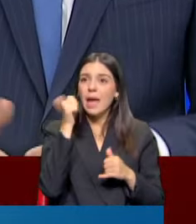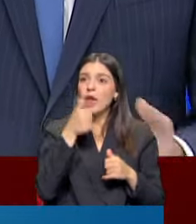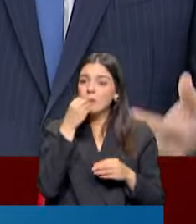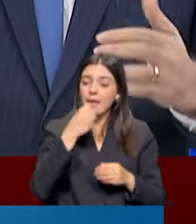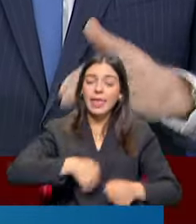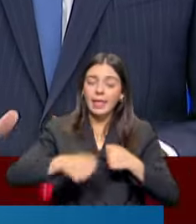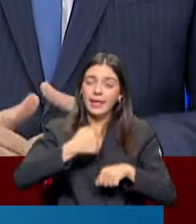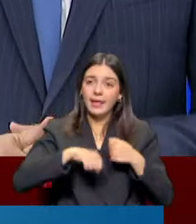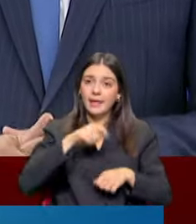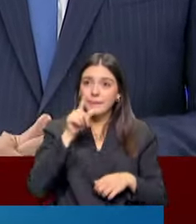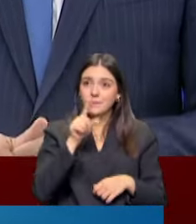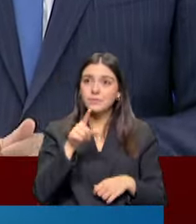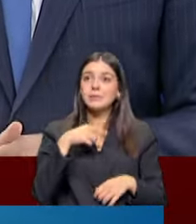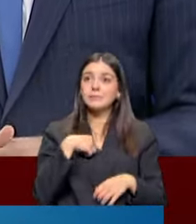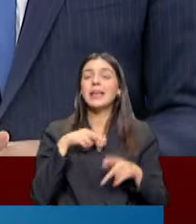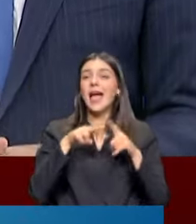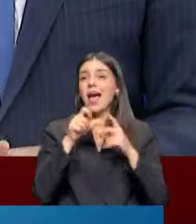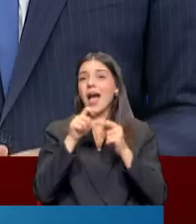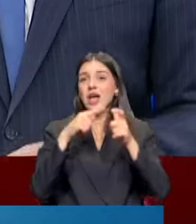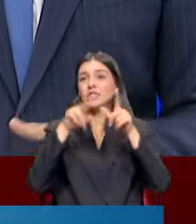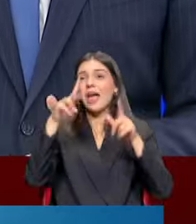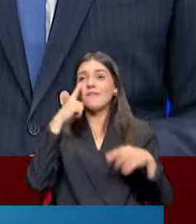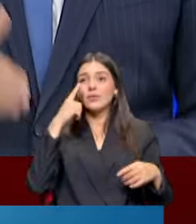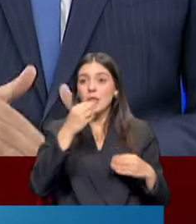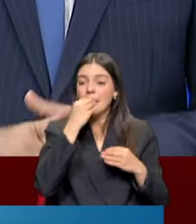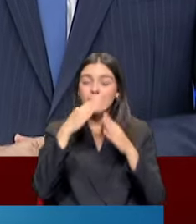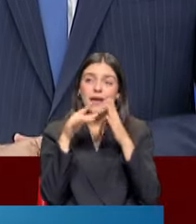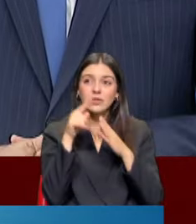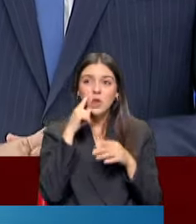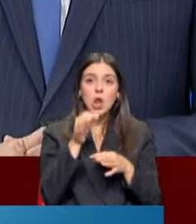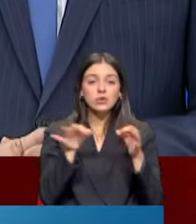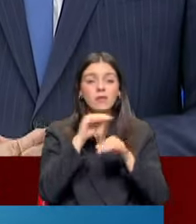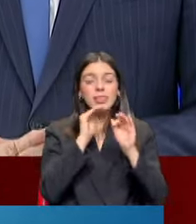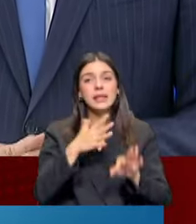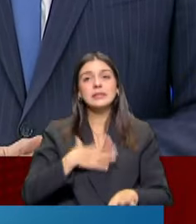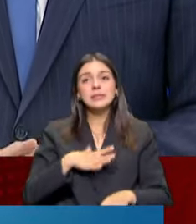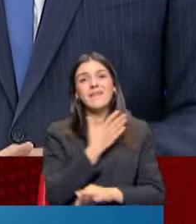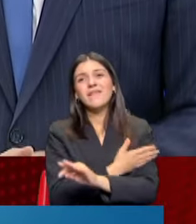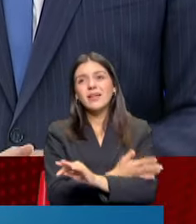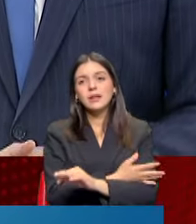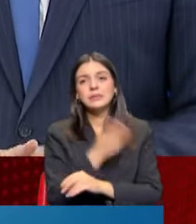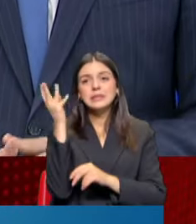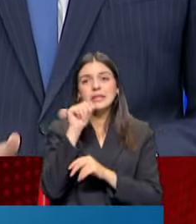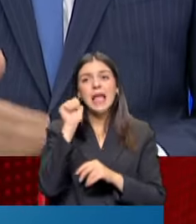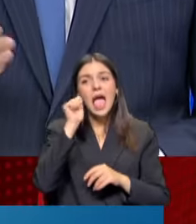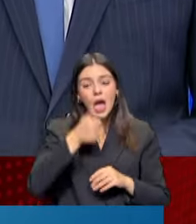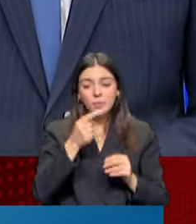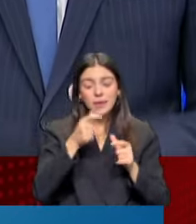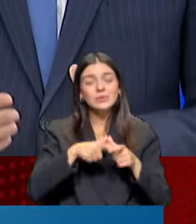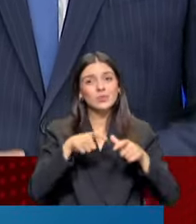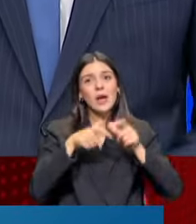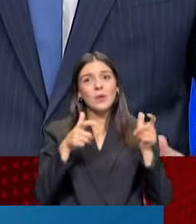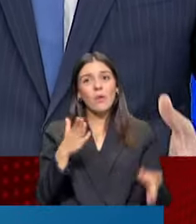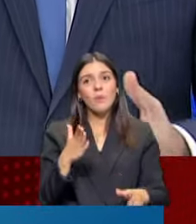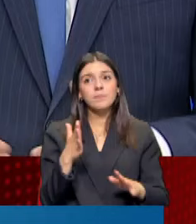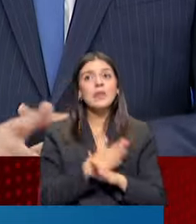gün. Aşevlerimizden ihtiyaç sahipleri çok destek istiyor. Bizden yine sosyal destek isteyen vatandaşımızın sayısı da her geçen gün artıyor.